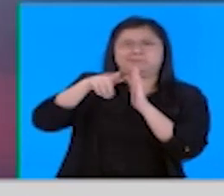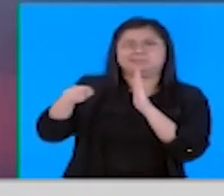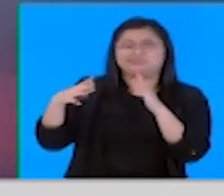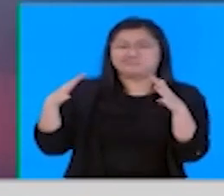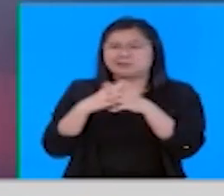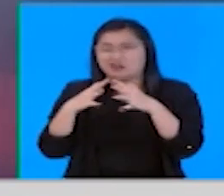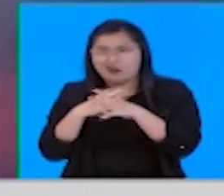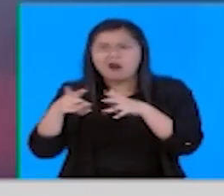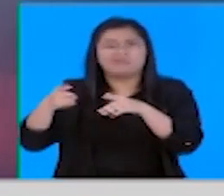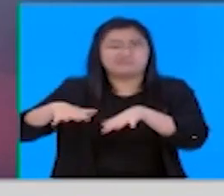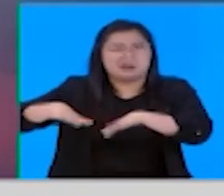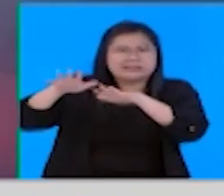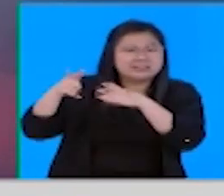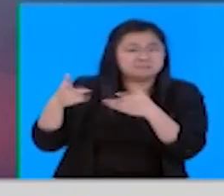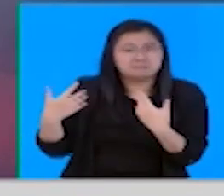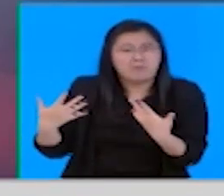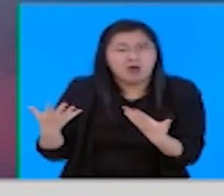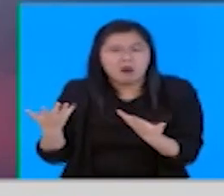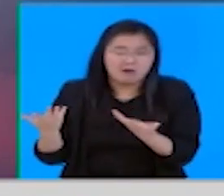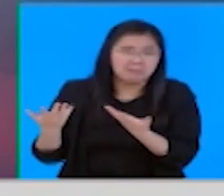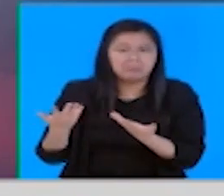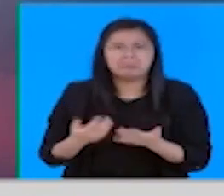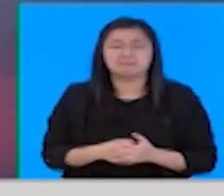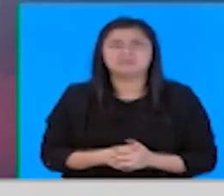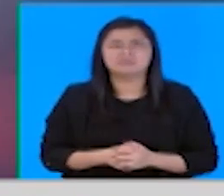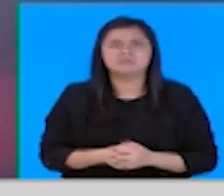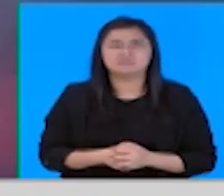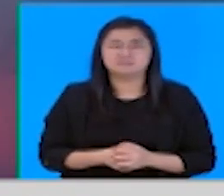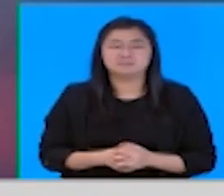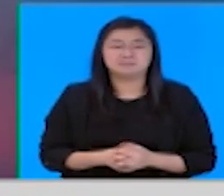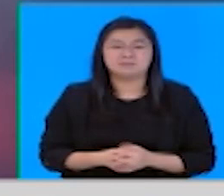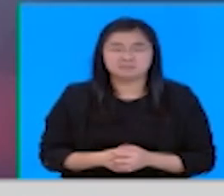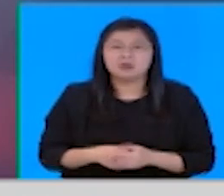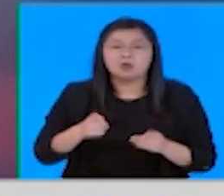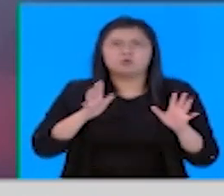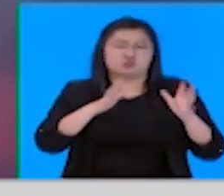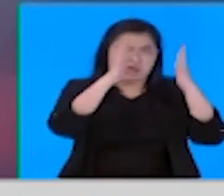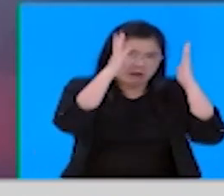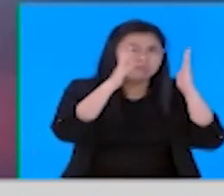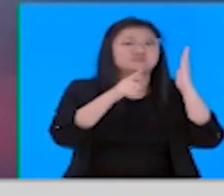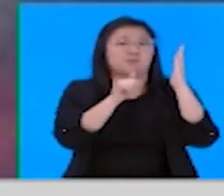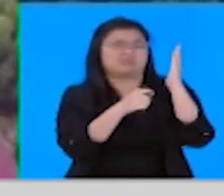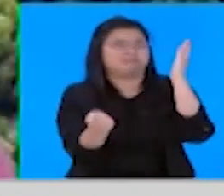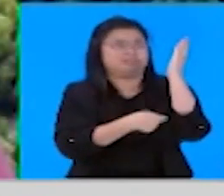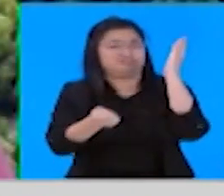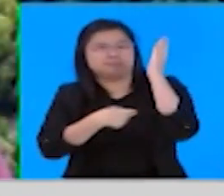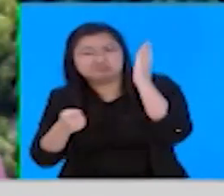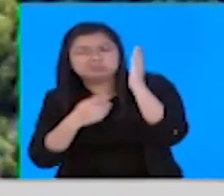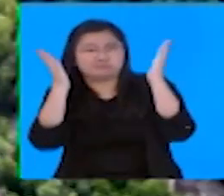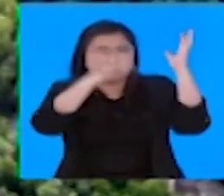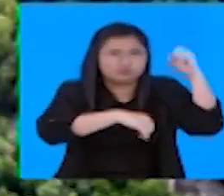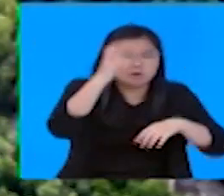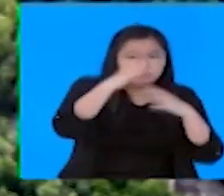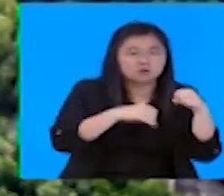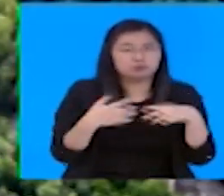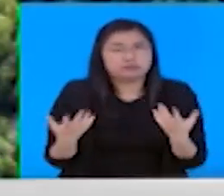dan juga alih fungsi hutan yang terjadi secara masif di Kalimantan betul sekali Mbak Jadi